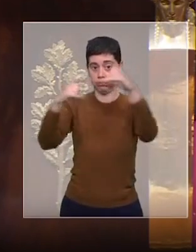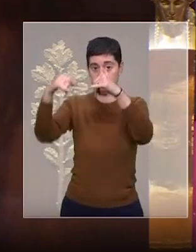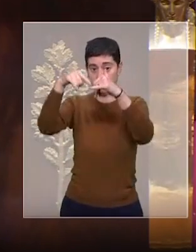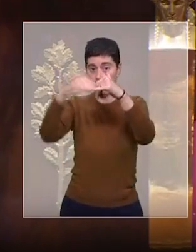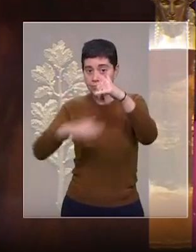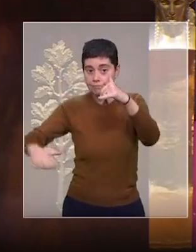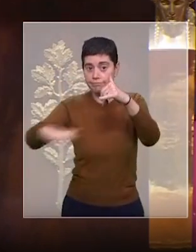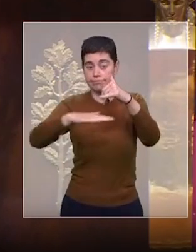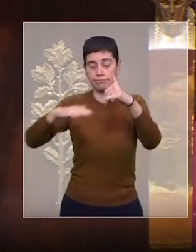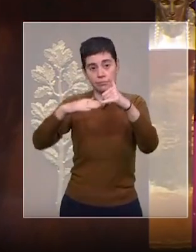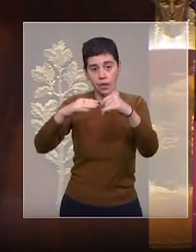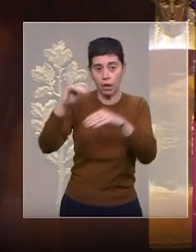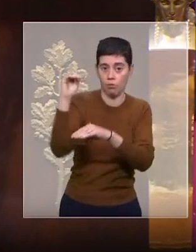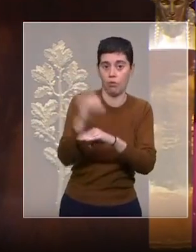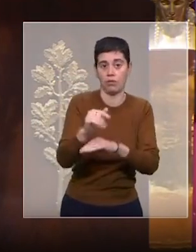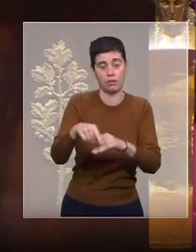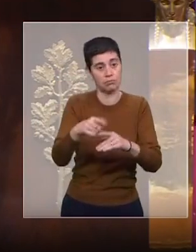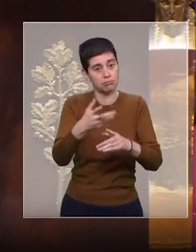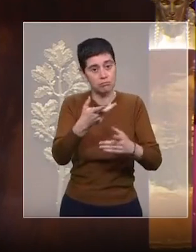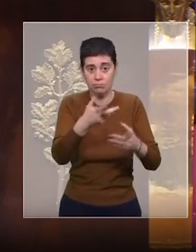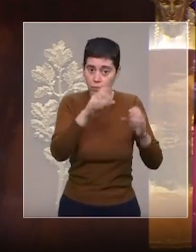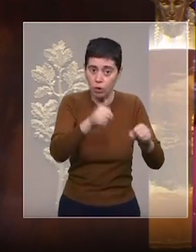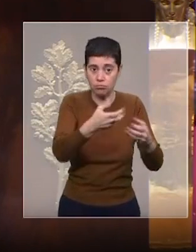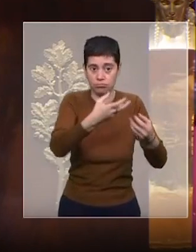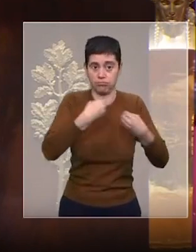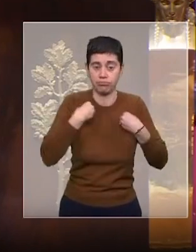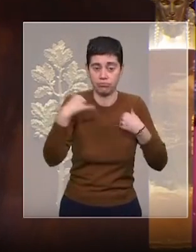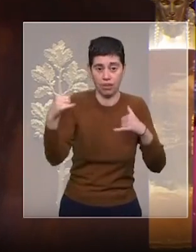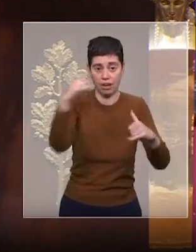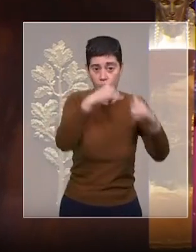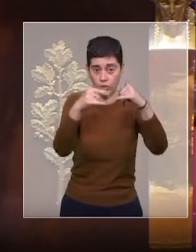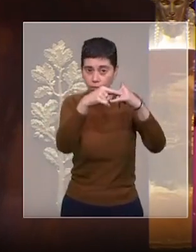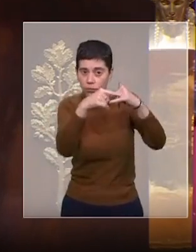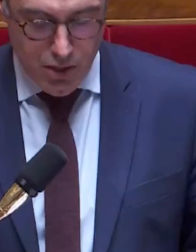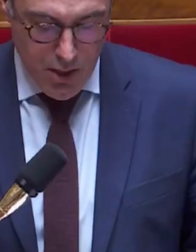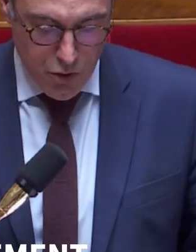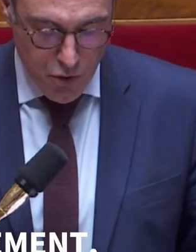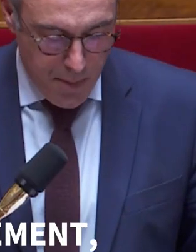Donnez-nous les avions. Donnez-nous les ailes de notre victoire.